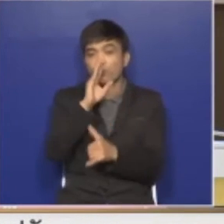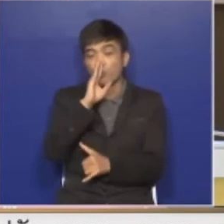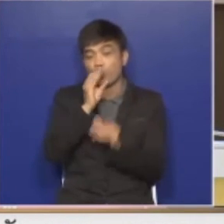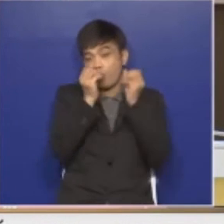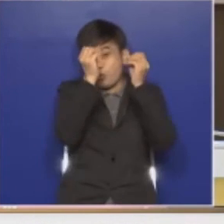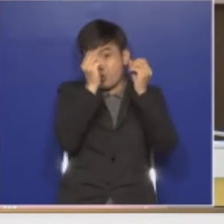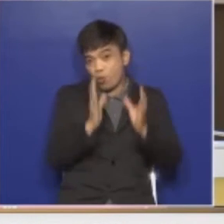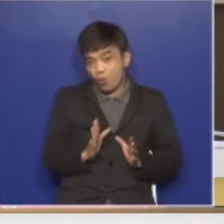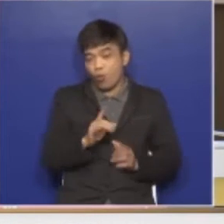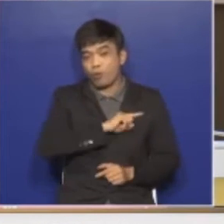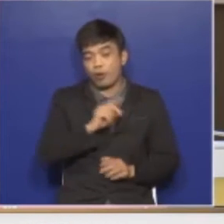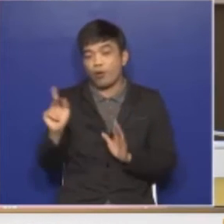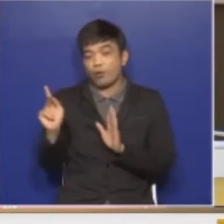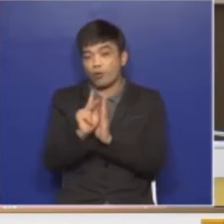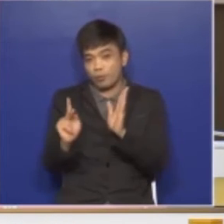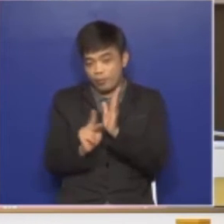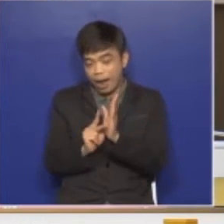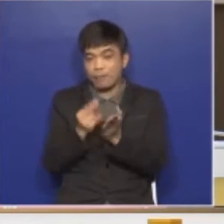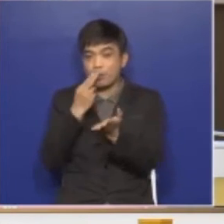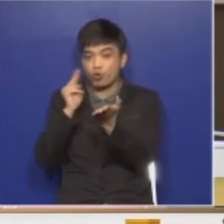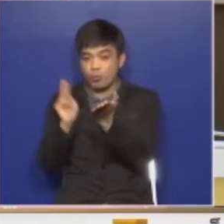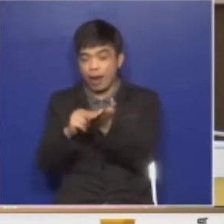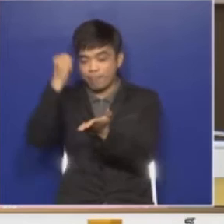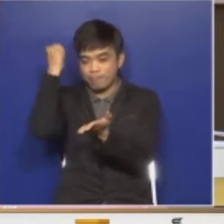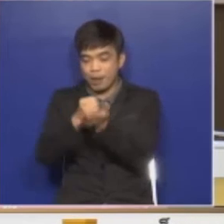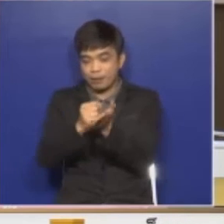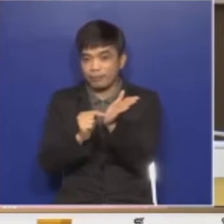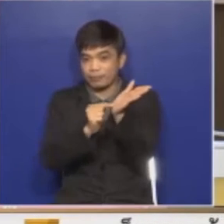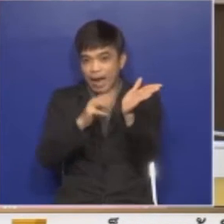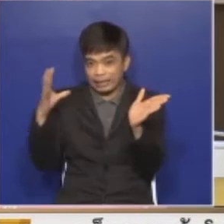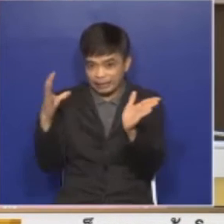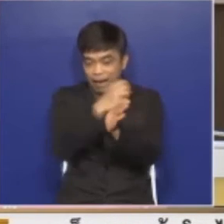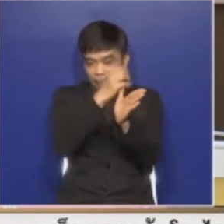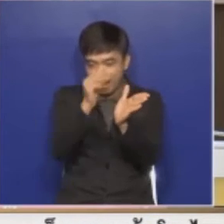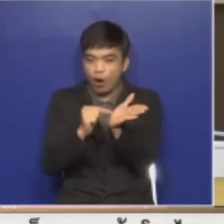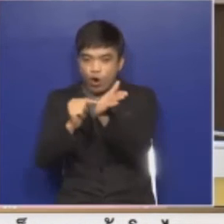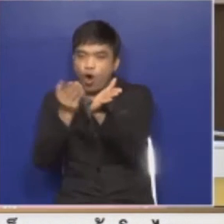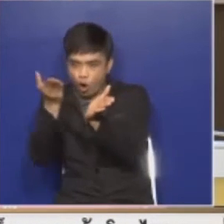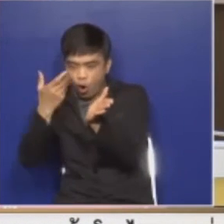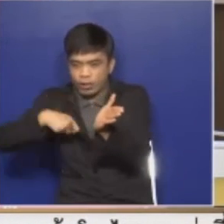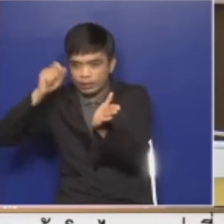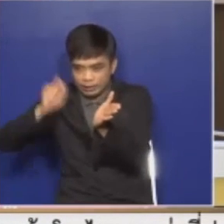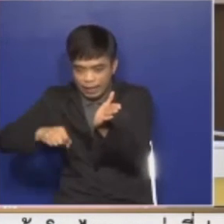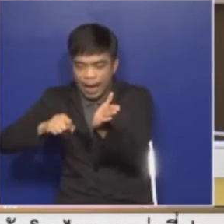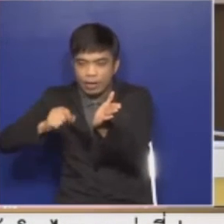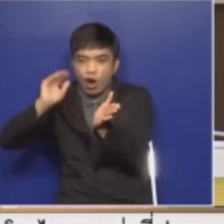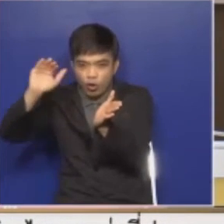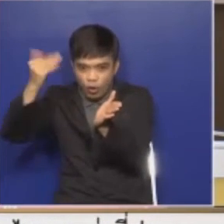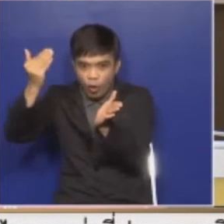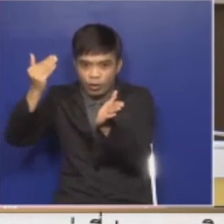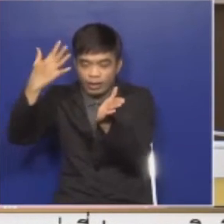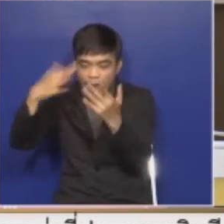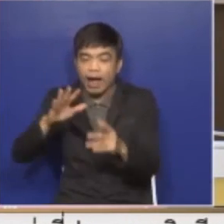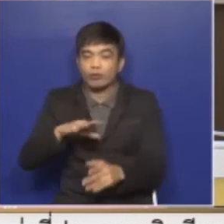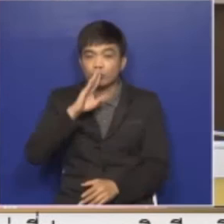กฎหมายจะรู้ดีนะครับคุณดีหมายแล้วเนี่ยมันก็ต้องไปขอศาลจากศาลแล้วนี่ถ้าเกิดหมายที่ผู้ต้องหาเข้ามอบตัวแล้วคุณก็ต้องให้เขาประกัน